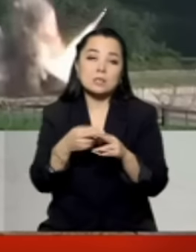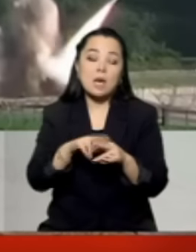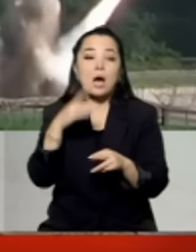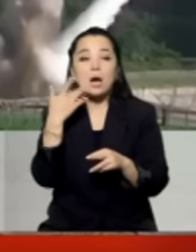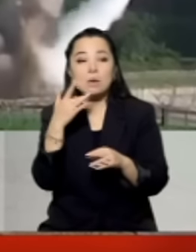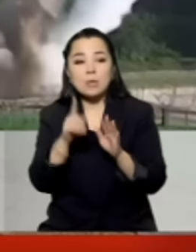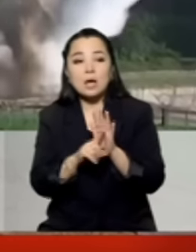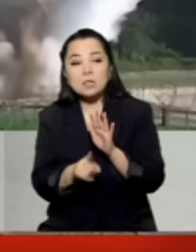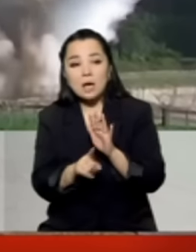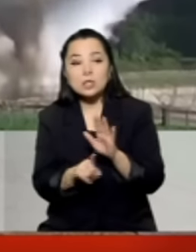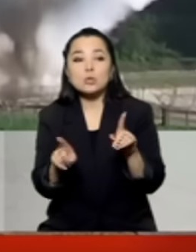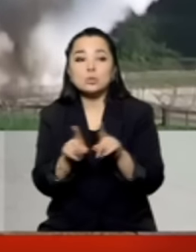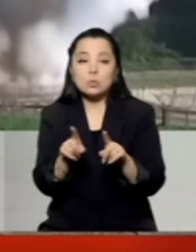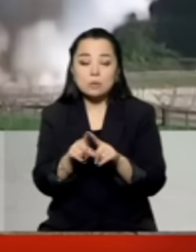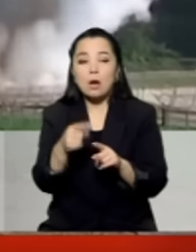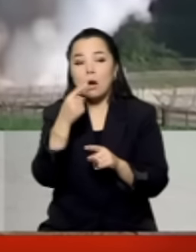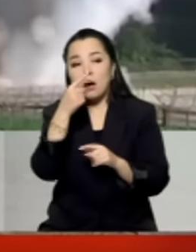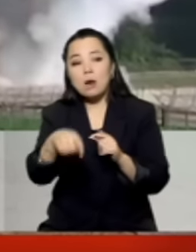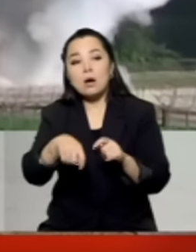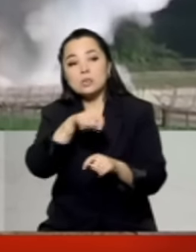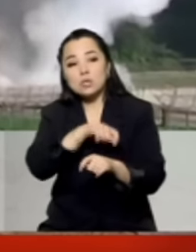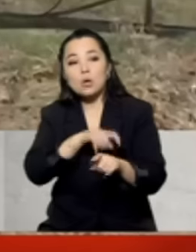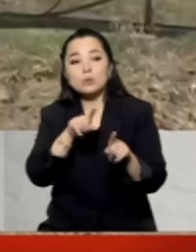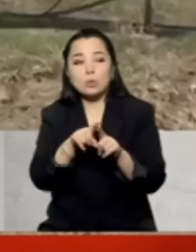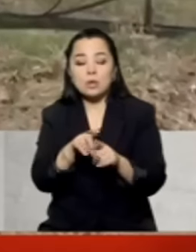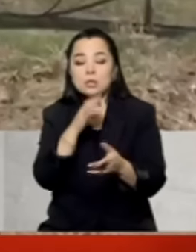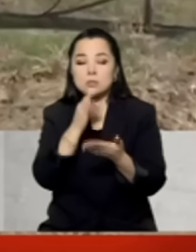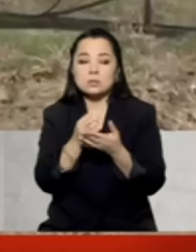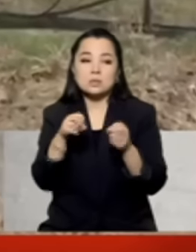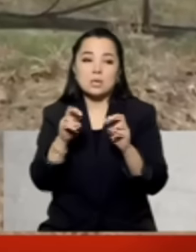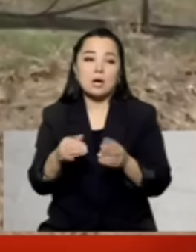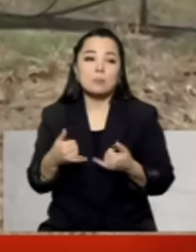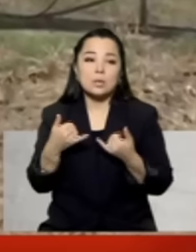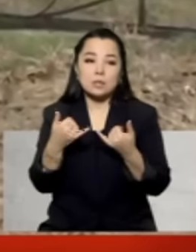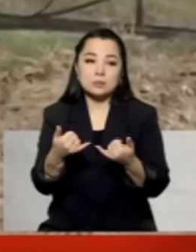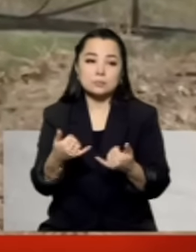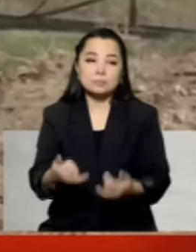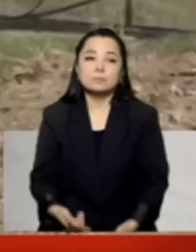америкалық ракета тәрізді алыс қашықтыққа арналған. Арыстан Рысбек, Қазақстан ұлттық телеарнасы.